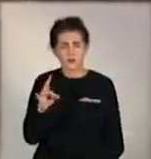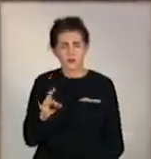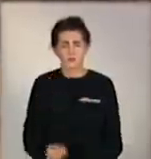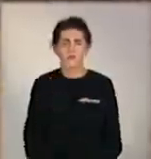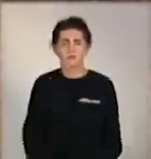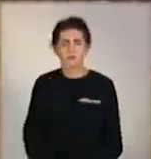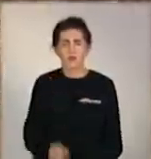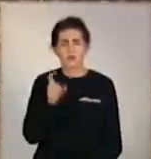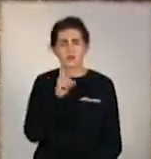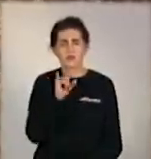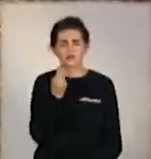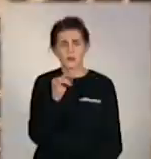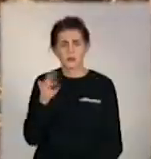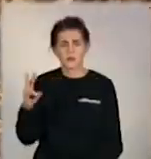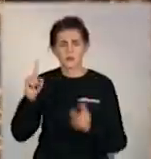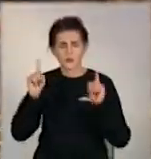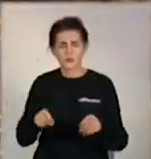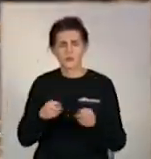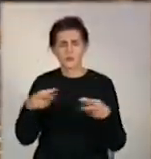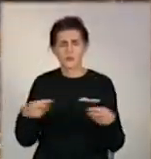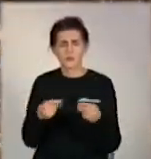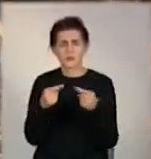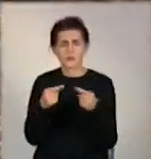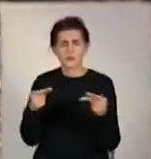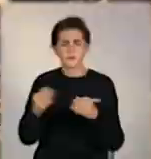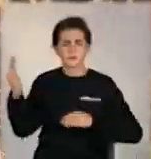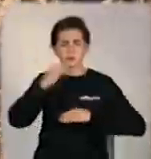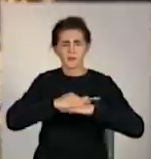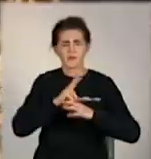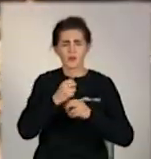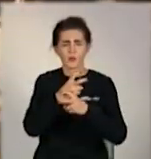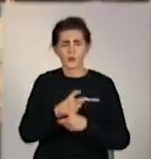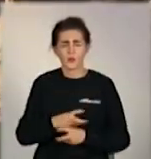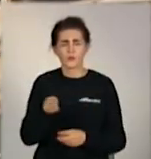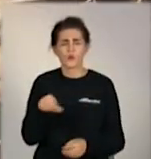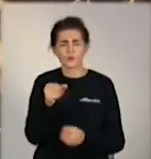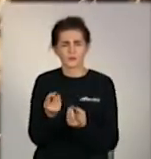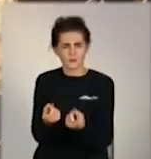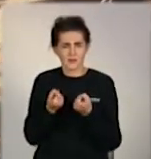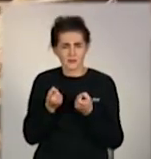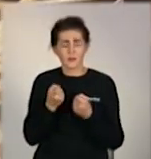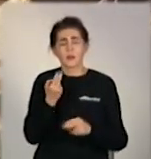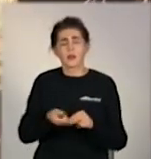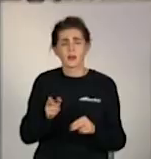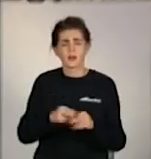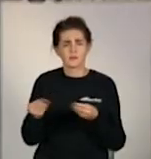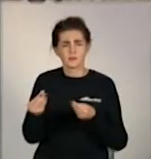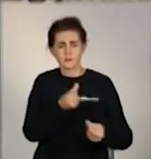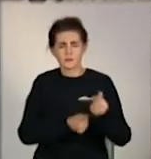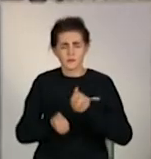Щодо хижаків, їм розкладають блістер з вакциною, критий кістковим борошном. Це для приманки. Вакцина жидка,